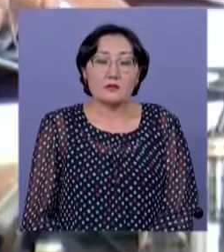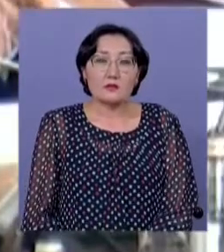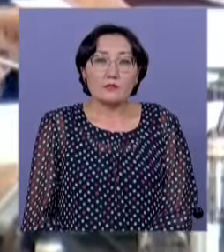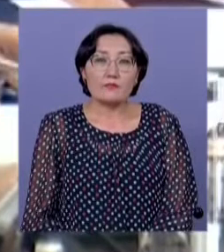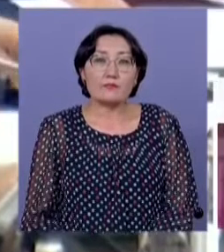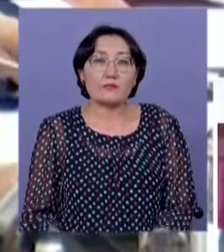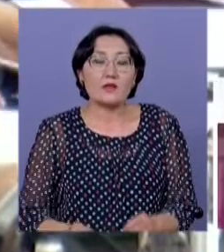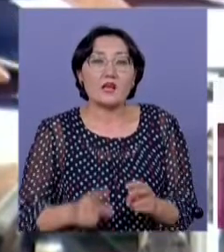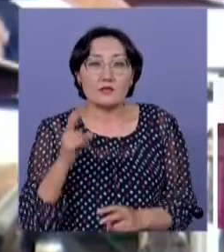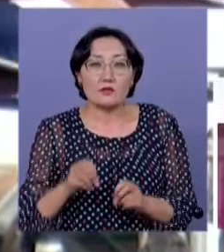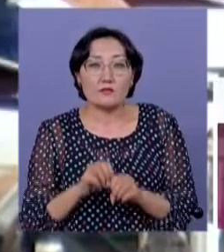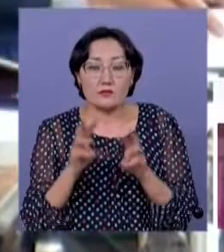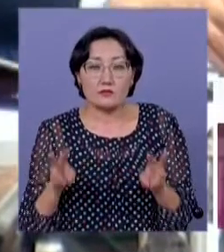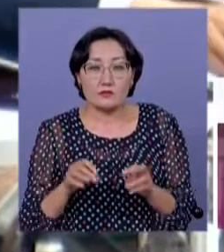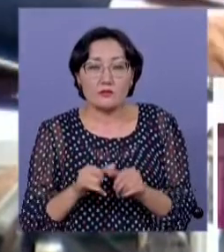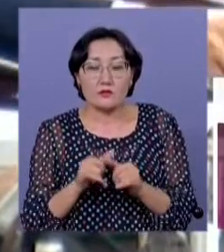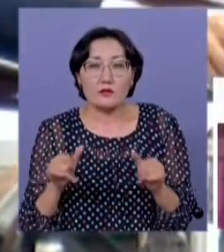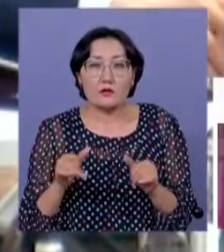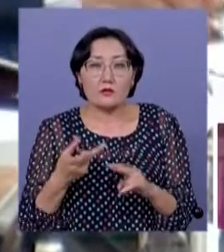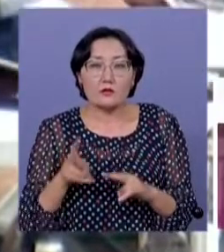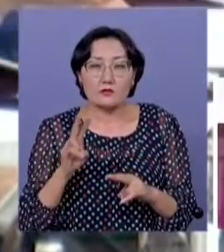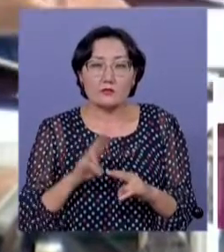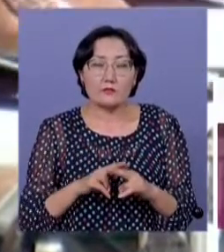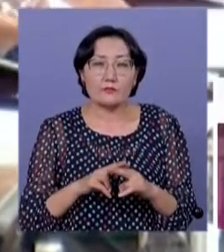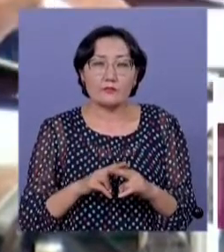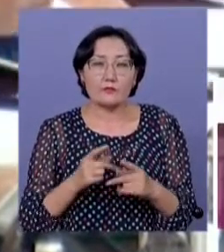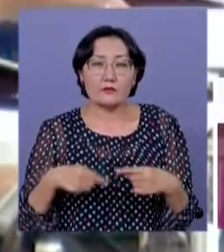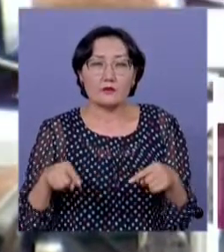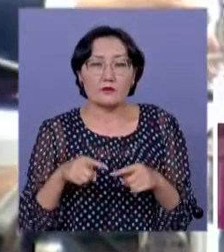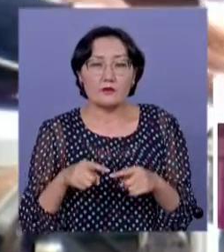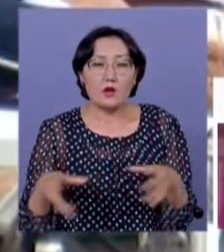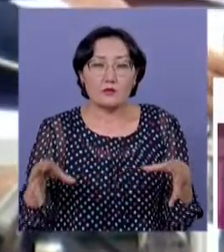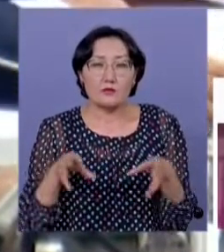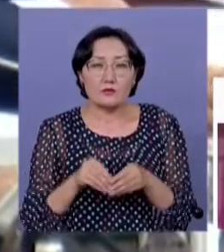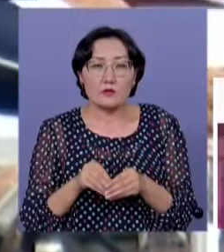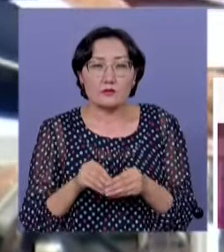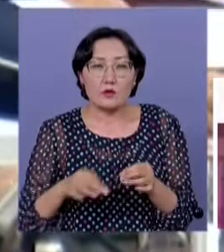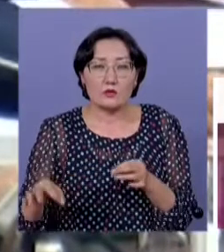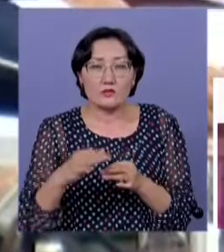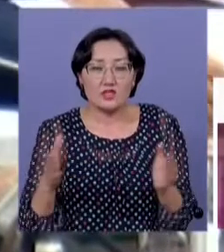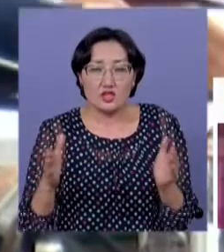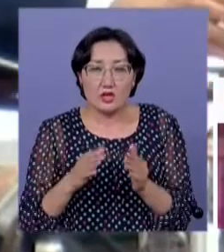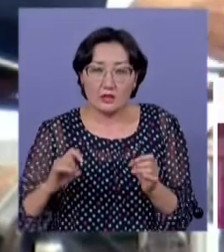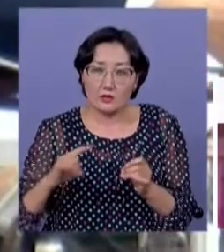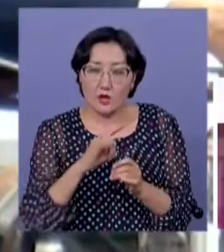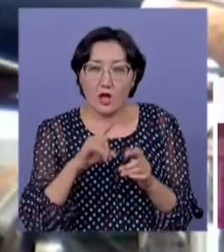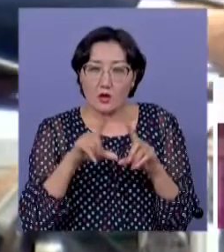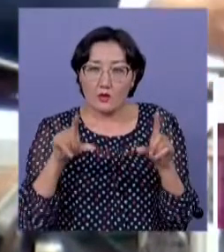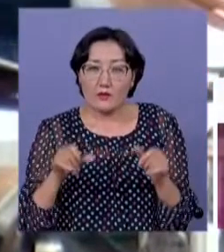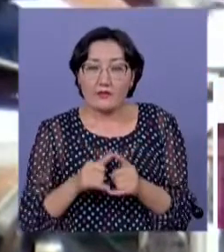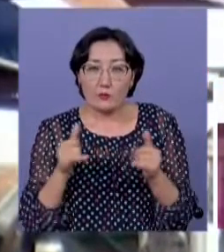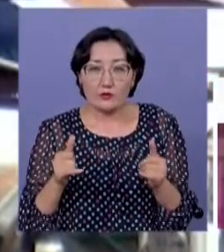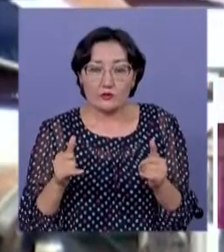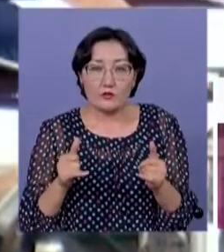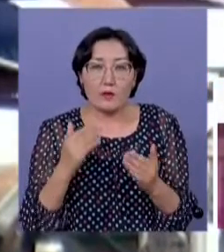Индустрия және инфрақұрылымдық даму министрлігінің мүдделі мемлекеттік органдарымен және әкімдіктермен бірлесіп өңірлерде шағын авиация мен аэродромдарды дамыту